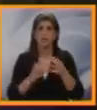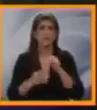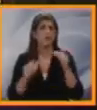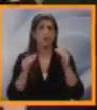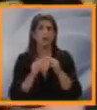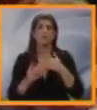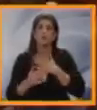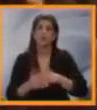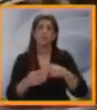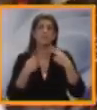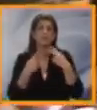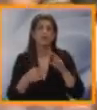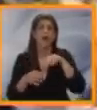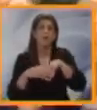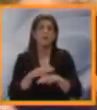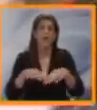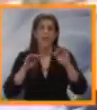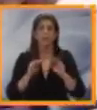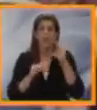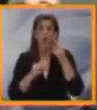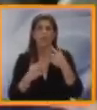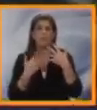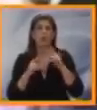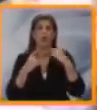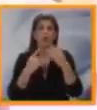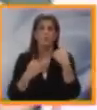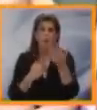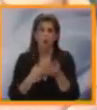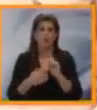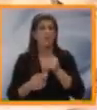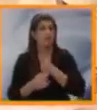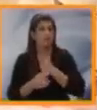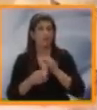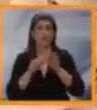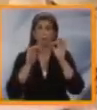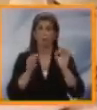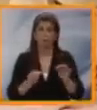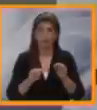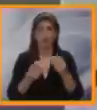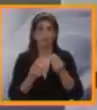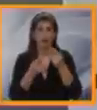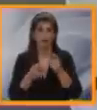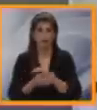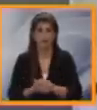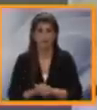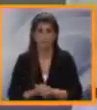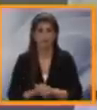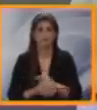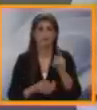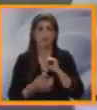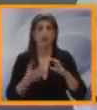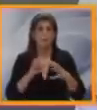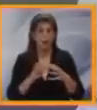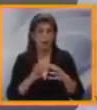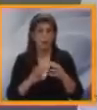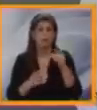את הרצון להשאיר הכל מתחת לשטיח. את מה שהתחילו בציבור הדתי-לאומי לעשות עם פורום תקנה, חושבים הקיבוצניקים